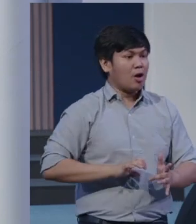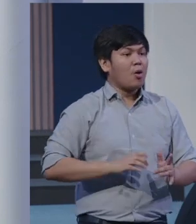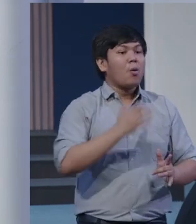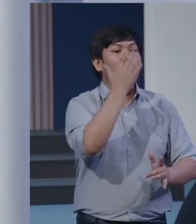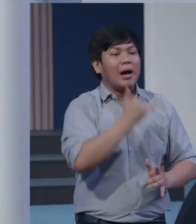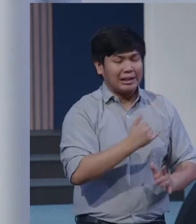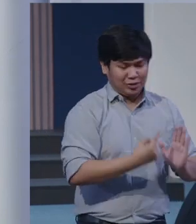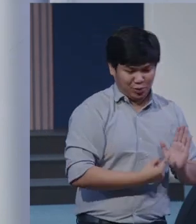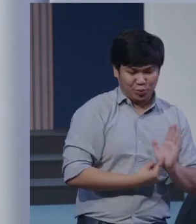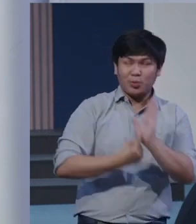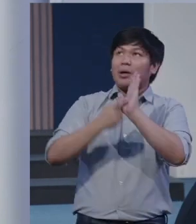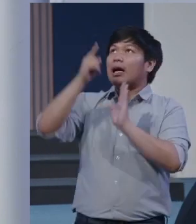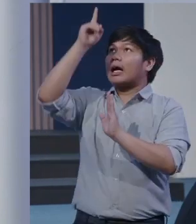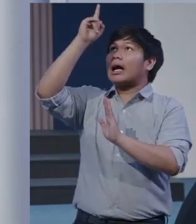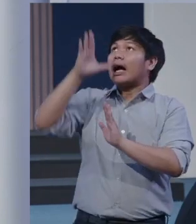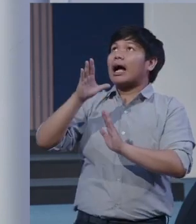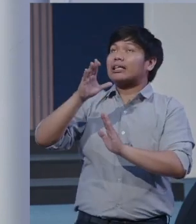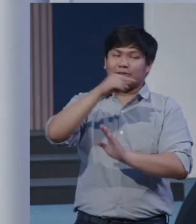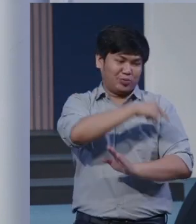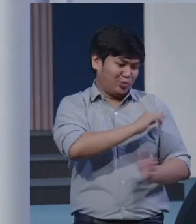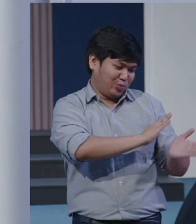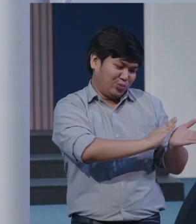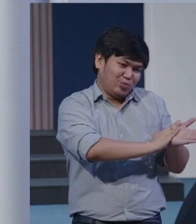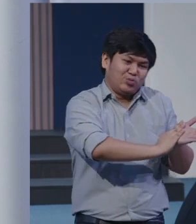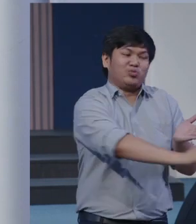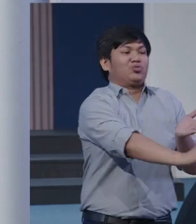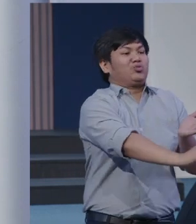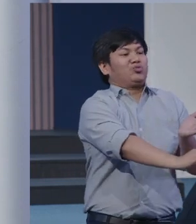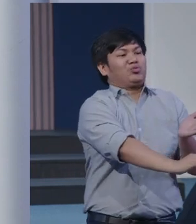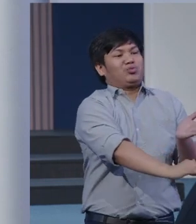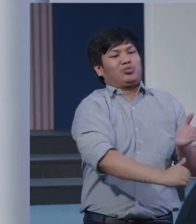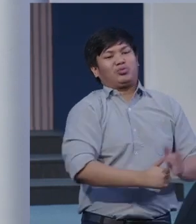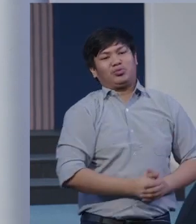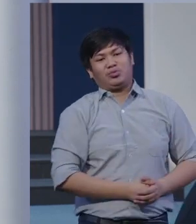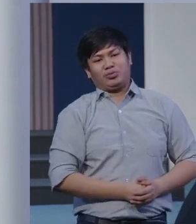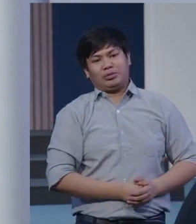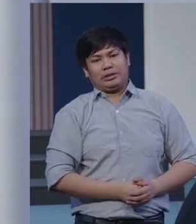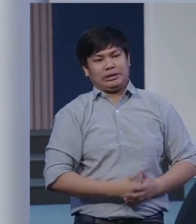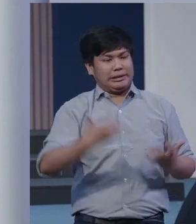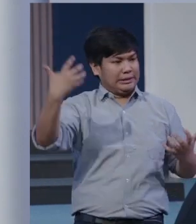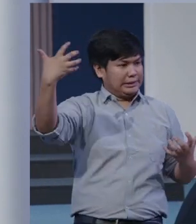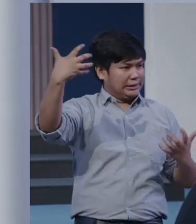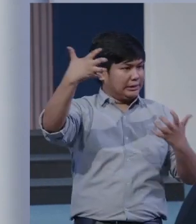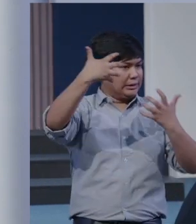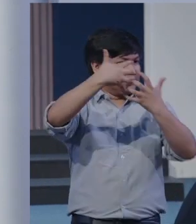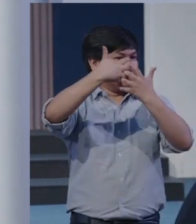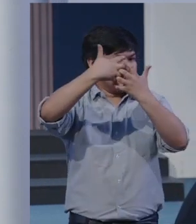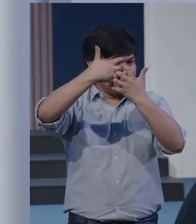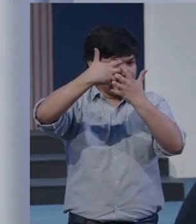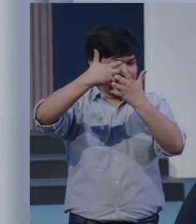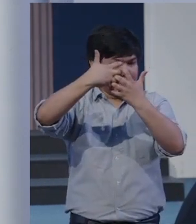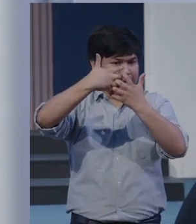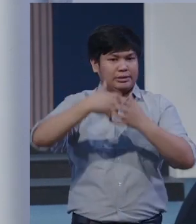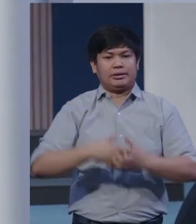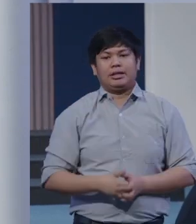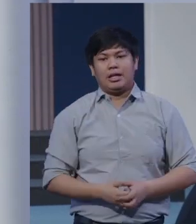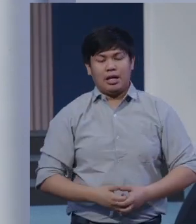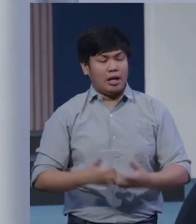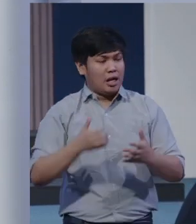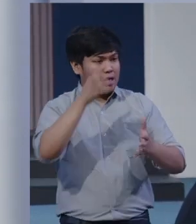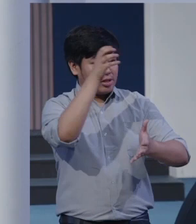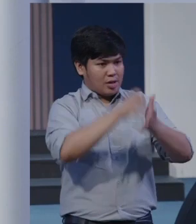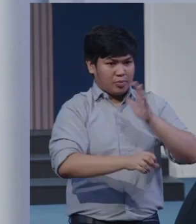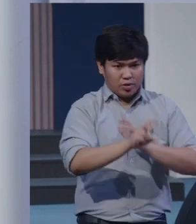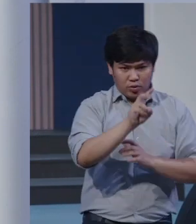blameless and Above reproach before him Union with Christ pakikiisa kay Kristo Jesus sa chapter